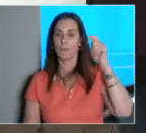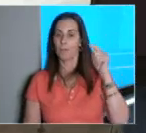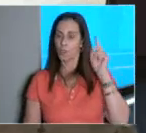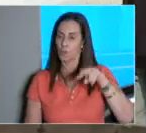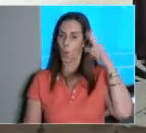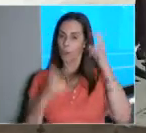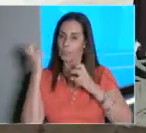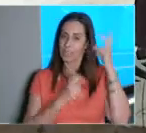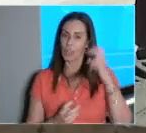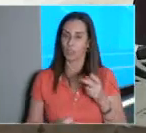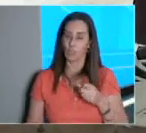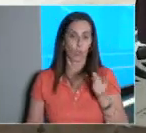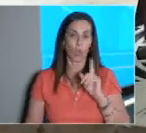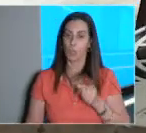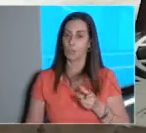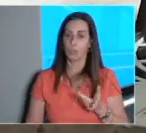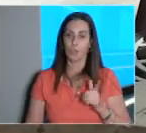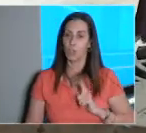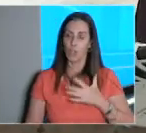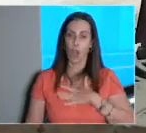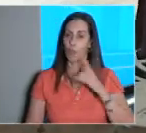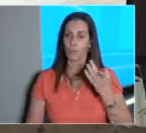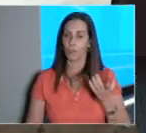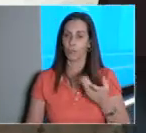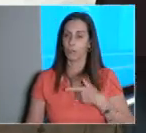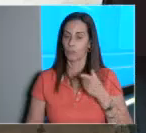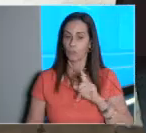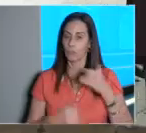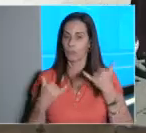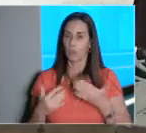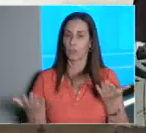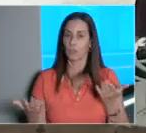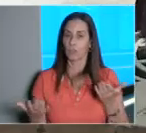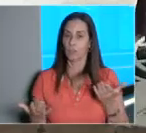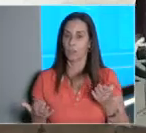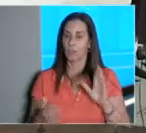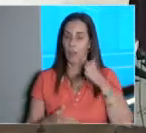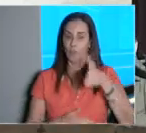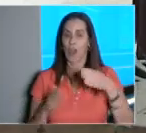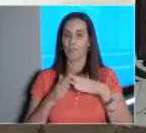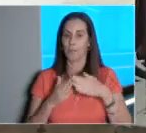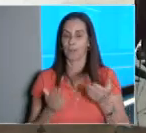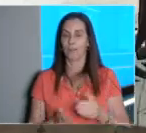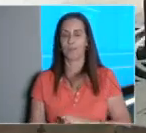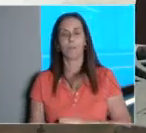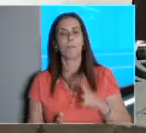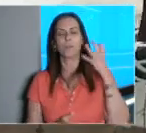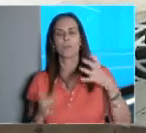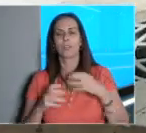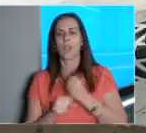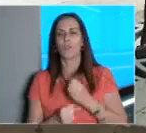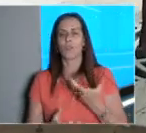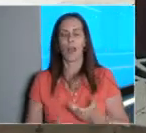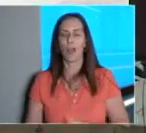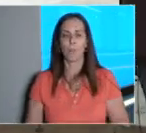בעל ניסיון. אתה לא צריך באופן אישי לאהוב אותו, אני לא הולכת עכשיו להתנחל אצלו בפנטהאוס. משפט לסיום, מה את אוהבת במפלגת העבודה שאת